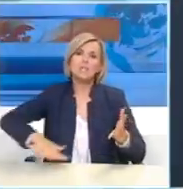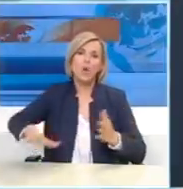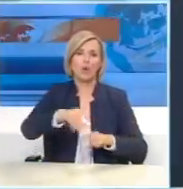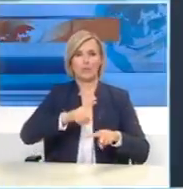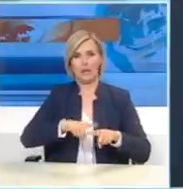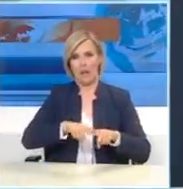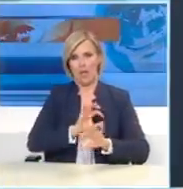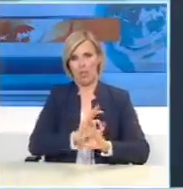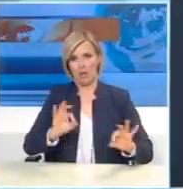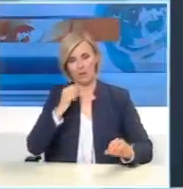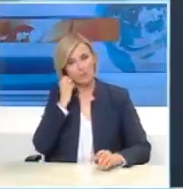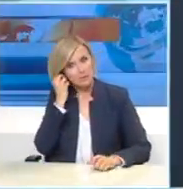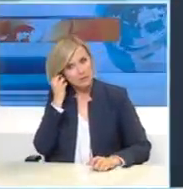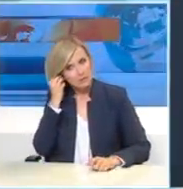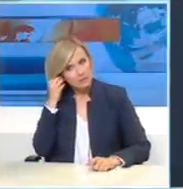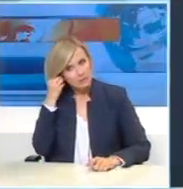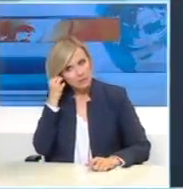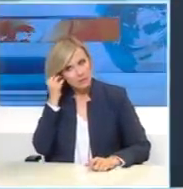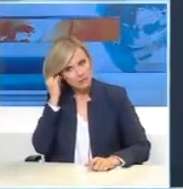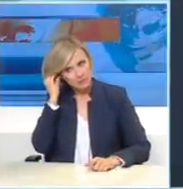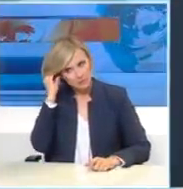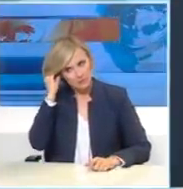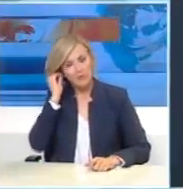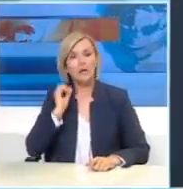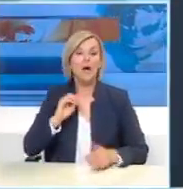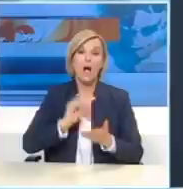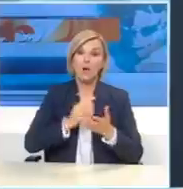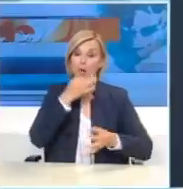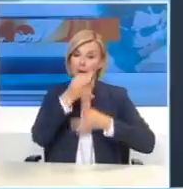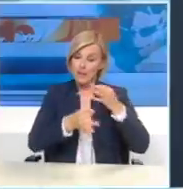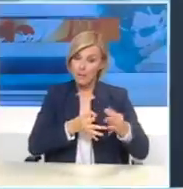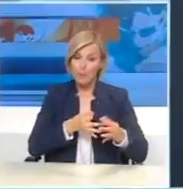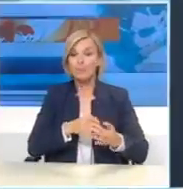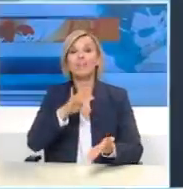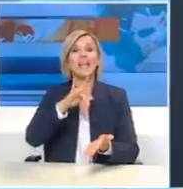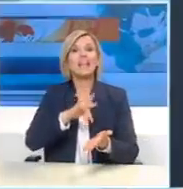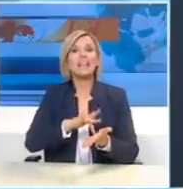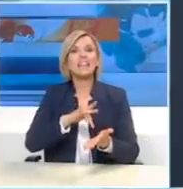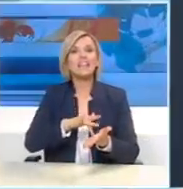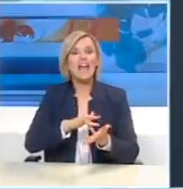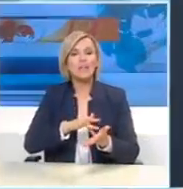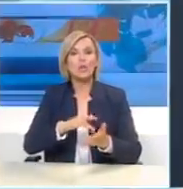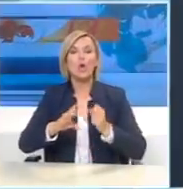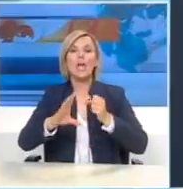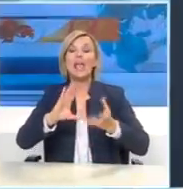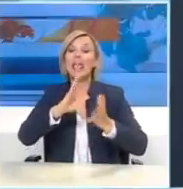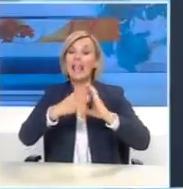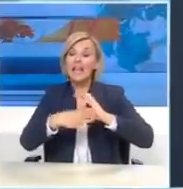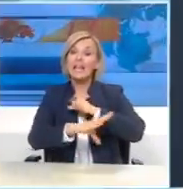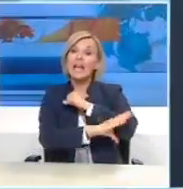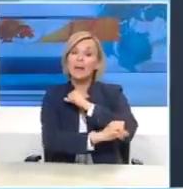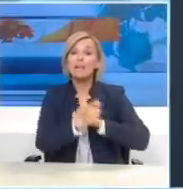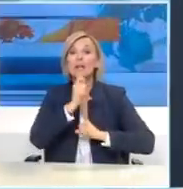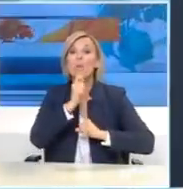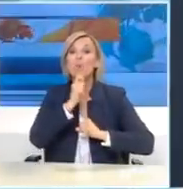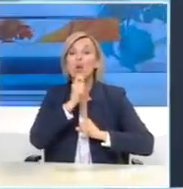όλη την επικράτεια. Κλείνοντας, θα ήθελα να κάνω ένα σύντομο απολογισμό για τη συνδρομή του Κέντρου Ιχνηλατήσεων της Γενικής Γραμματείας Πολιτικής Προστασίας